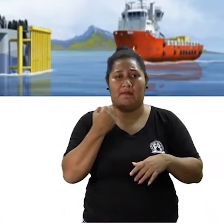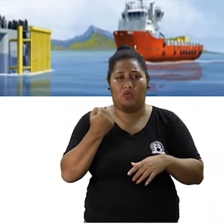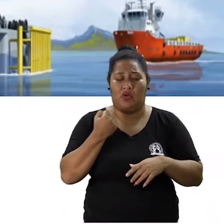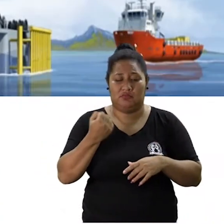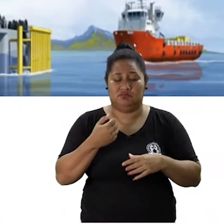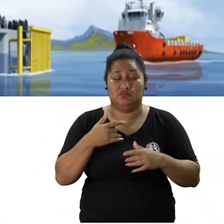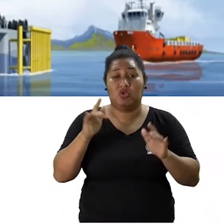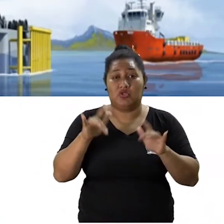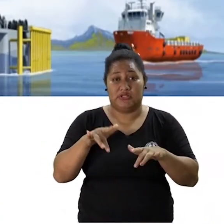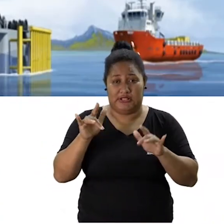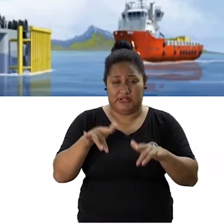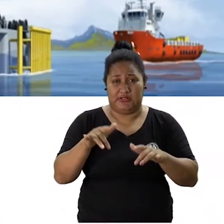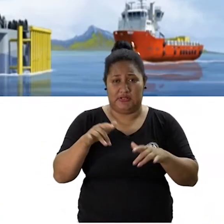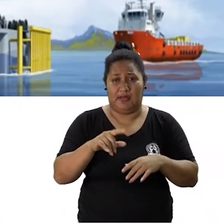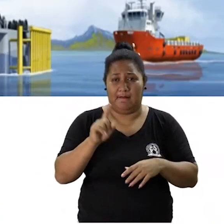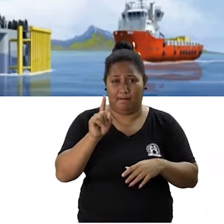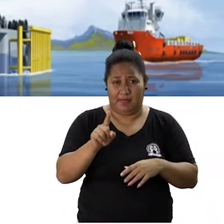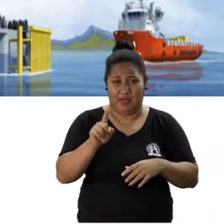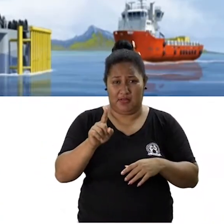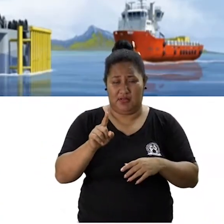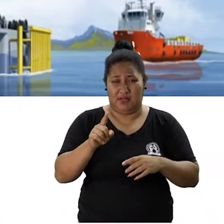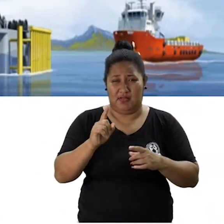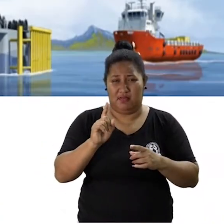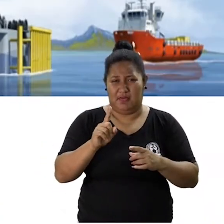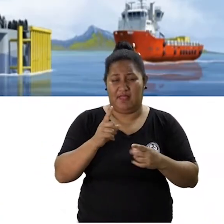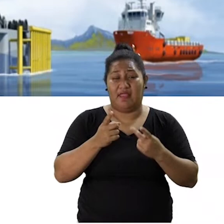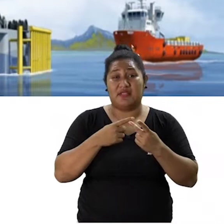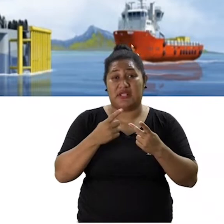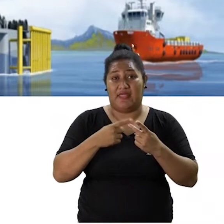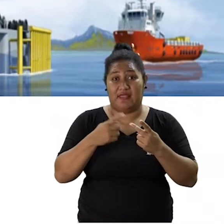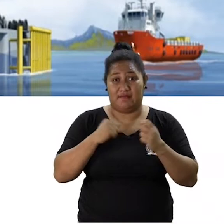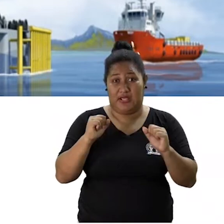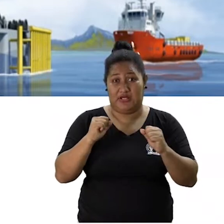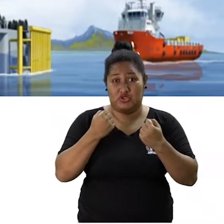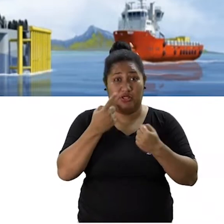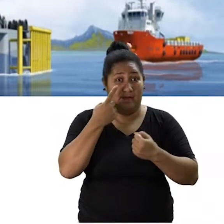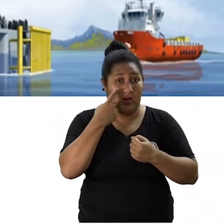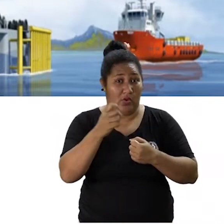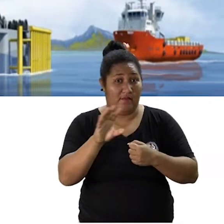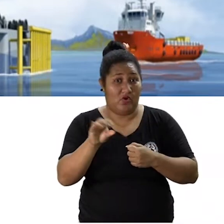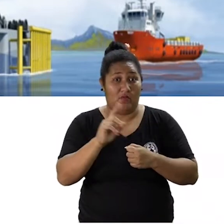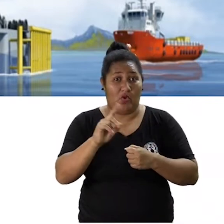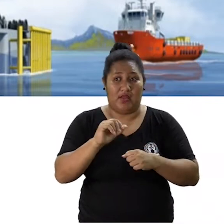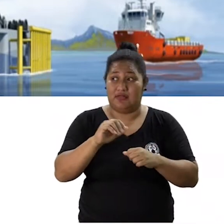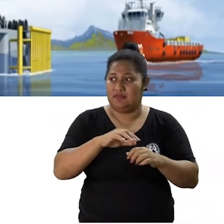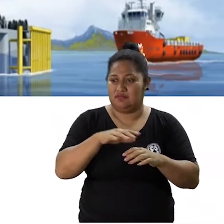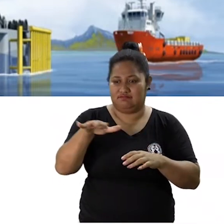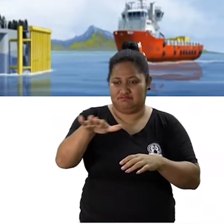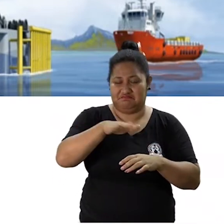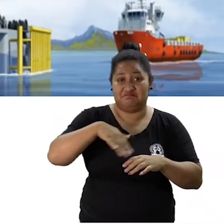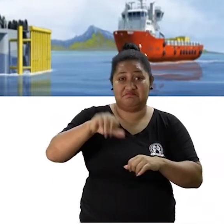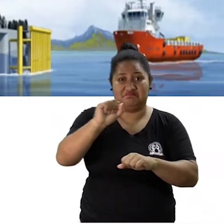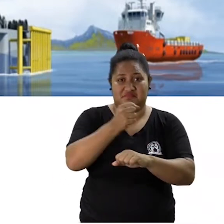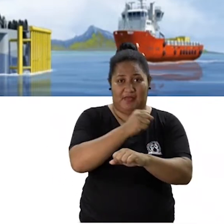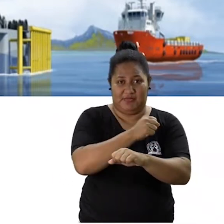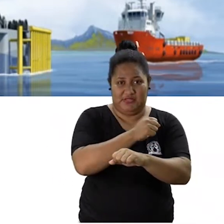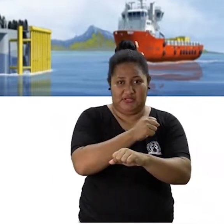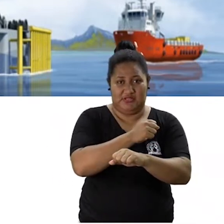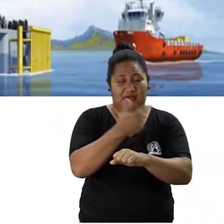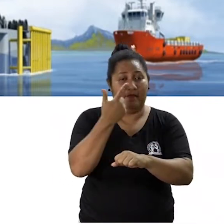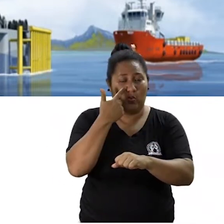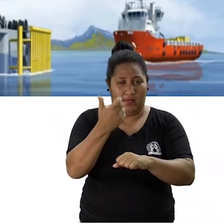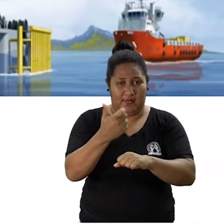vai but o leisi lea malo si anga mo mai le ngatai whale, mo mai le